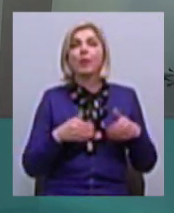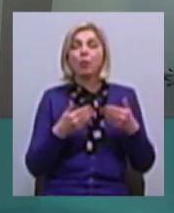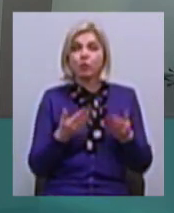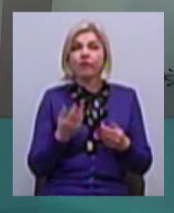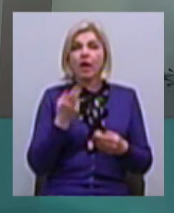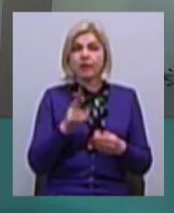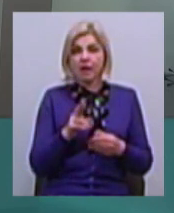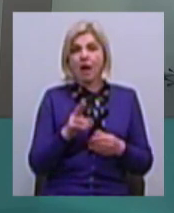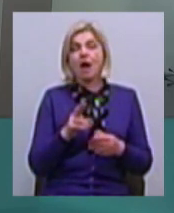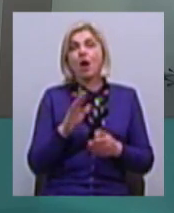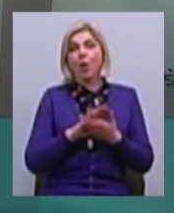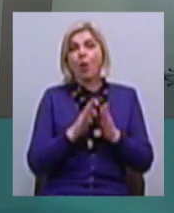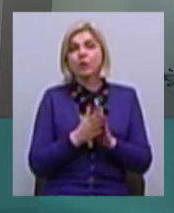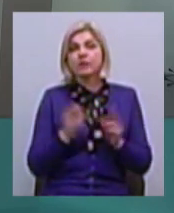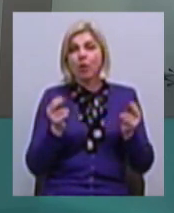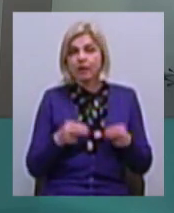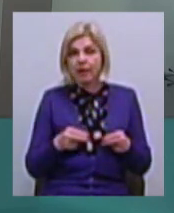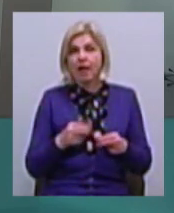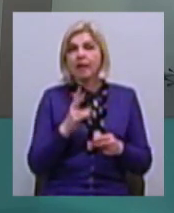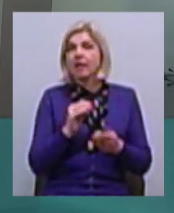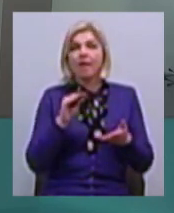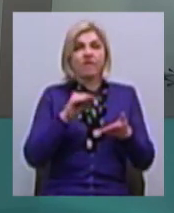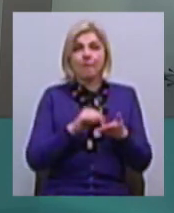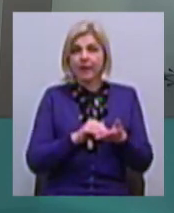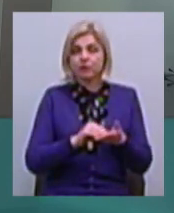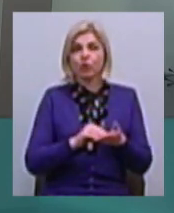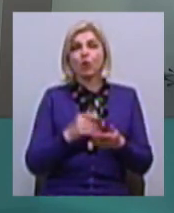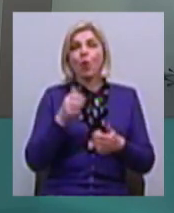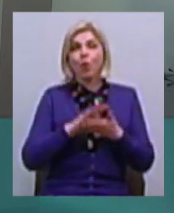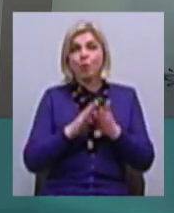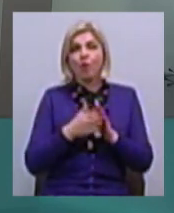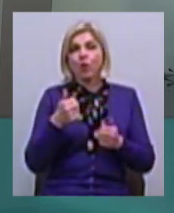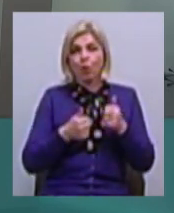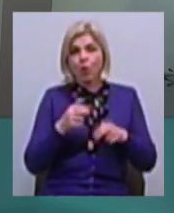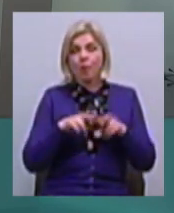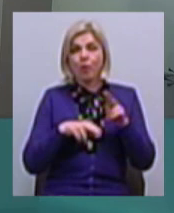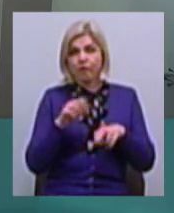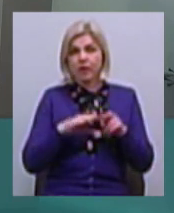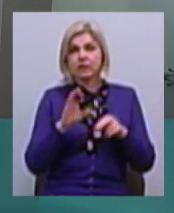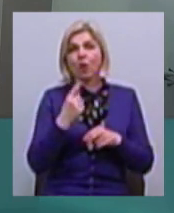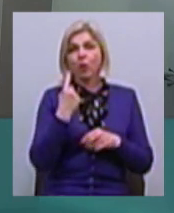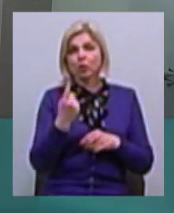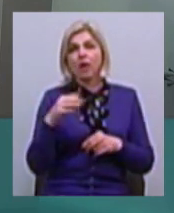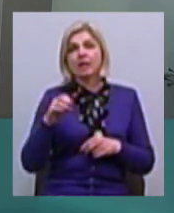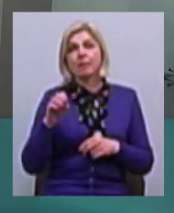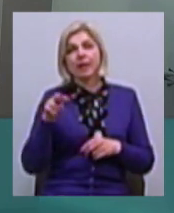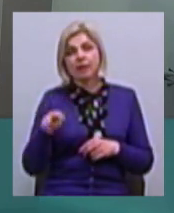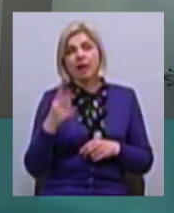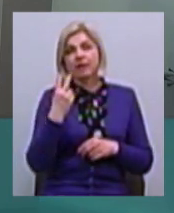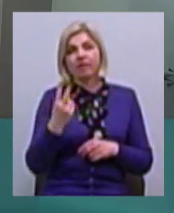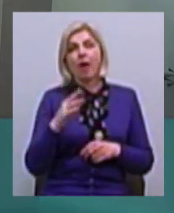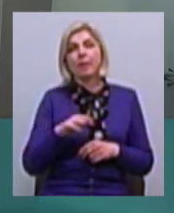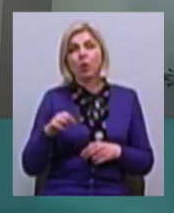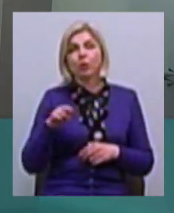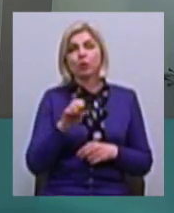для концесіонера, по-перше, не вписувати в умови конкурсу будівництва зернового терміналу на 2 мільйони тонн зерна